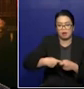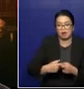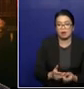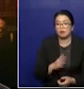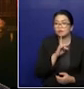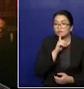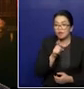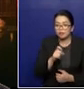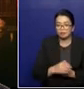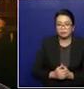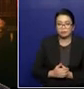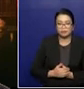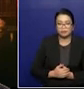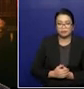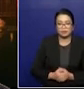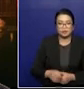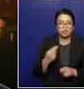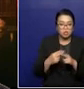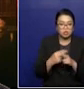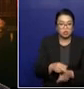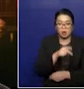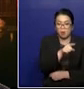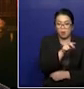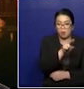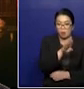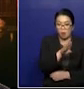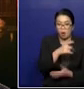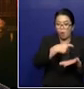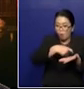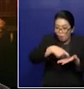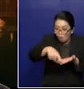ำไมผมต้องเน้นว่าพระราชบัญญัติโอนงบประมาณ